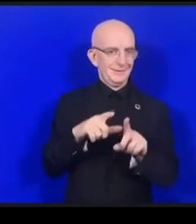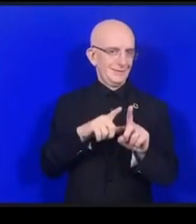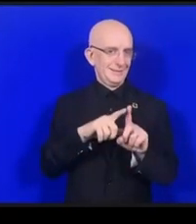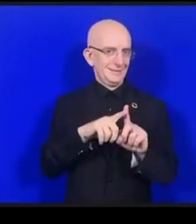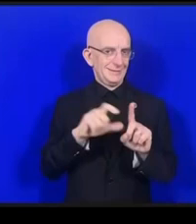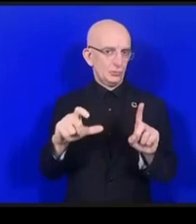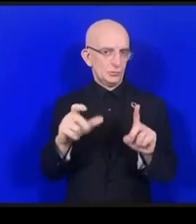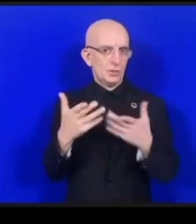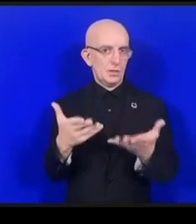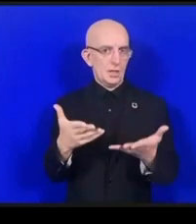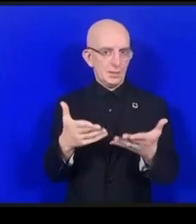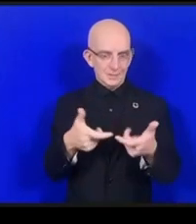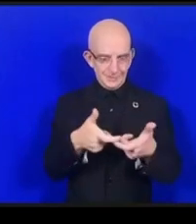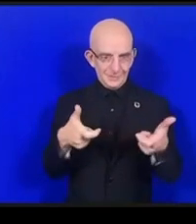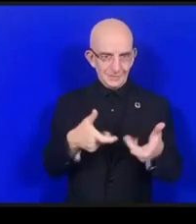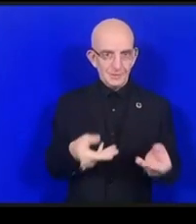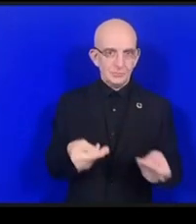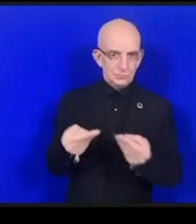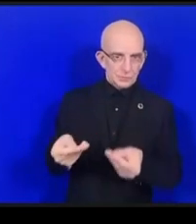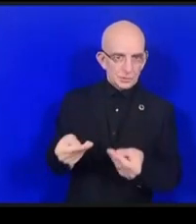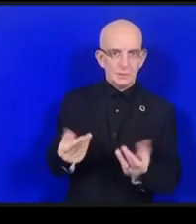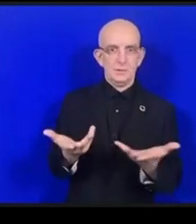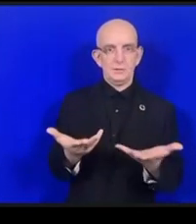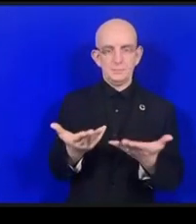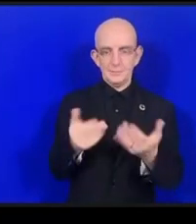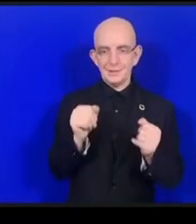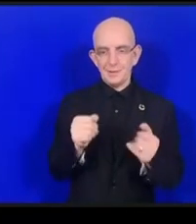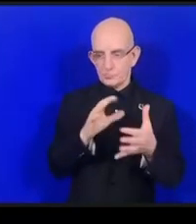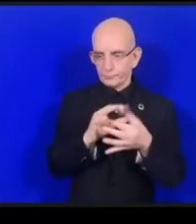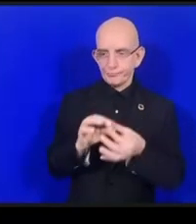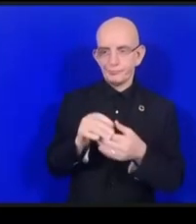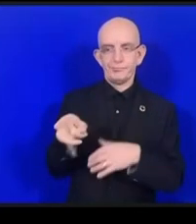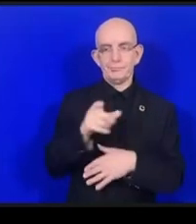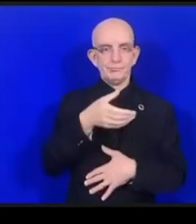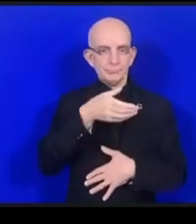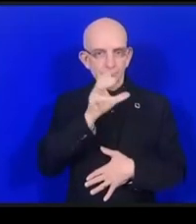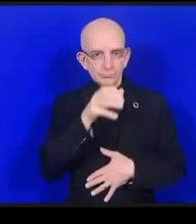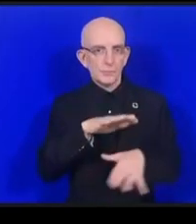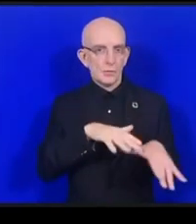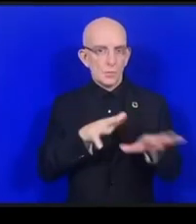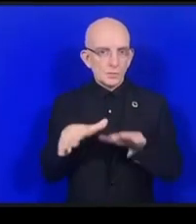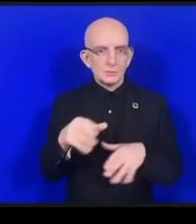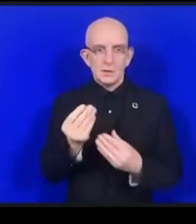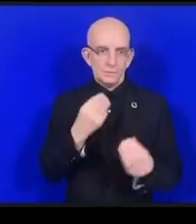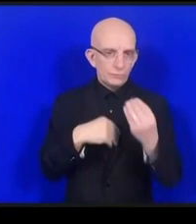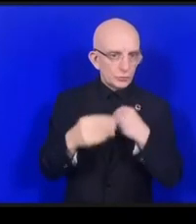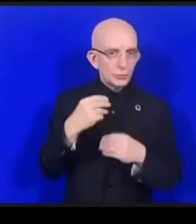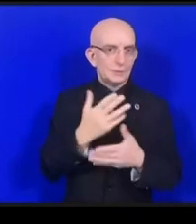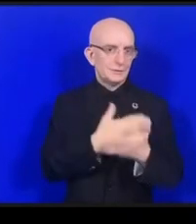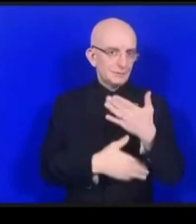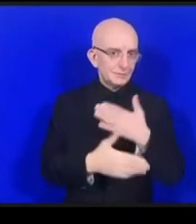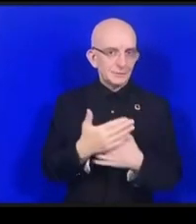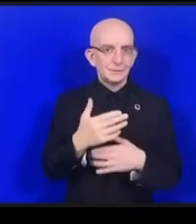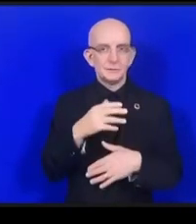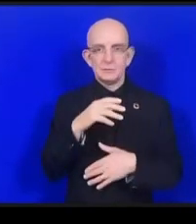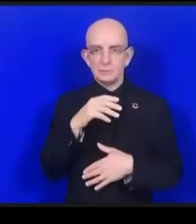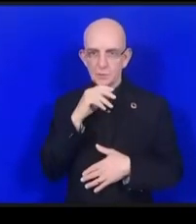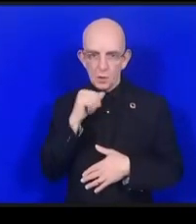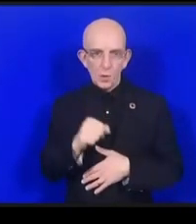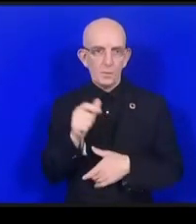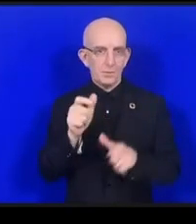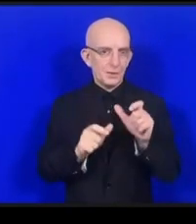разрыве доступ есть и у пожилых людей прежде всего на них влияет этот цифровой